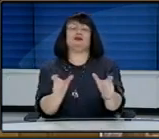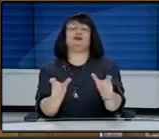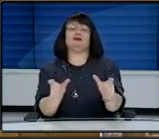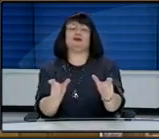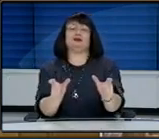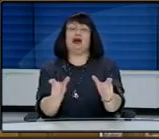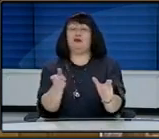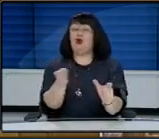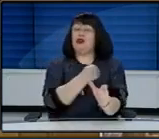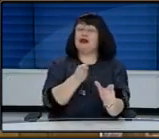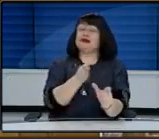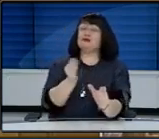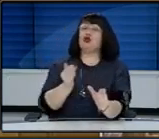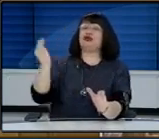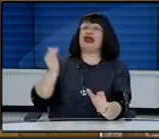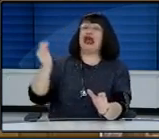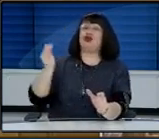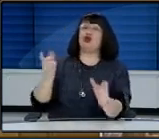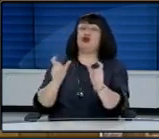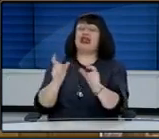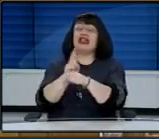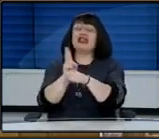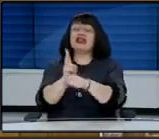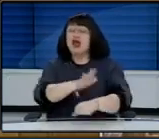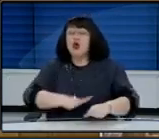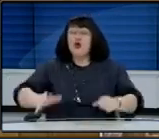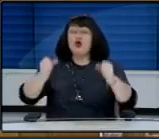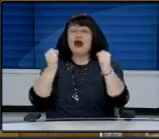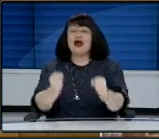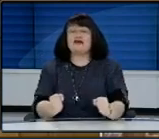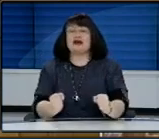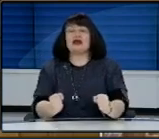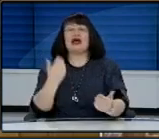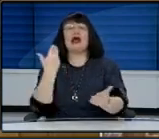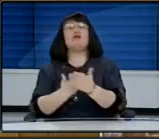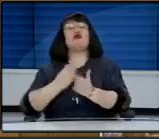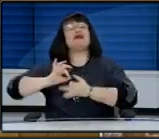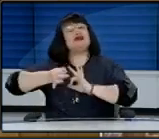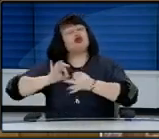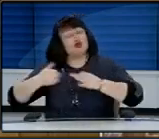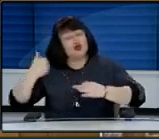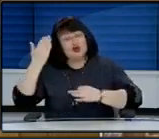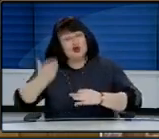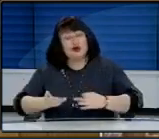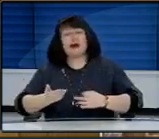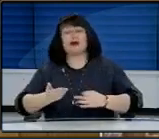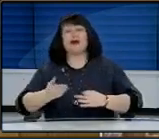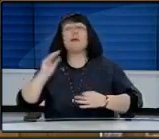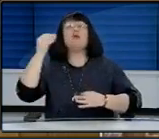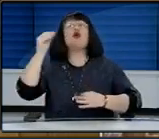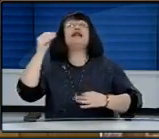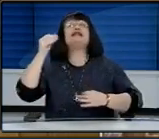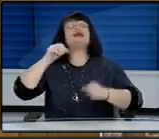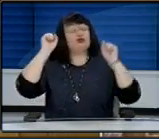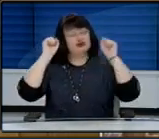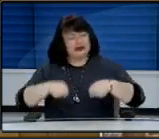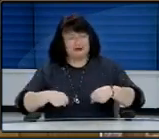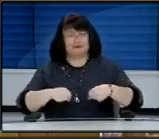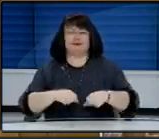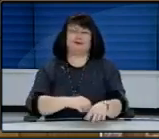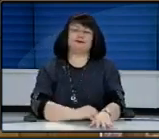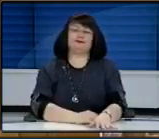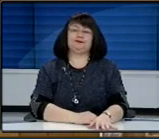προς Ανατολάς, το λέει η γεωγραφία, το επιβεβαιώνει η ιστορία, το σφραγίζει